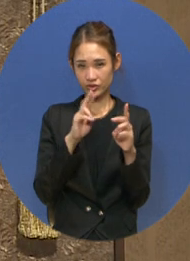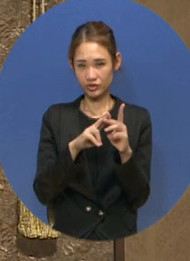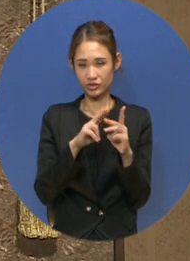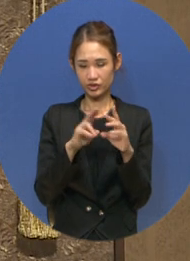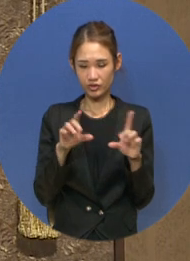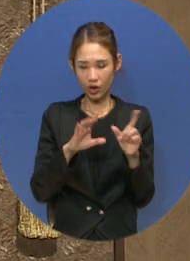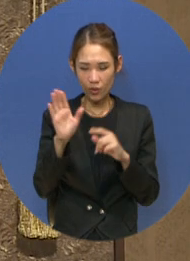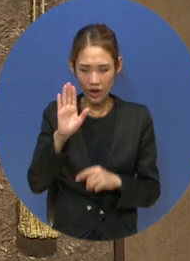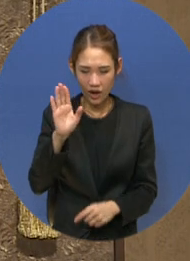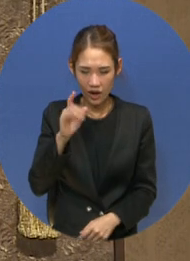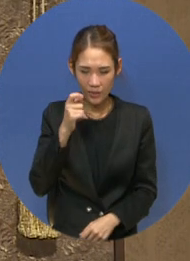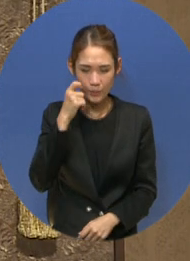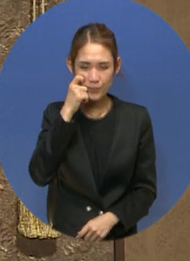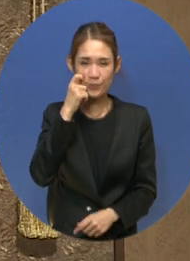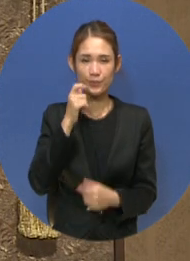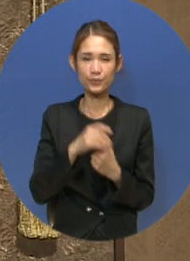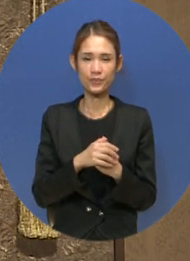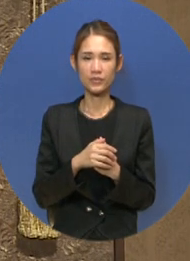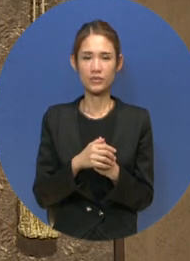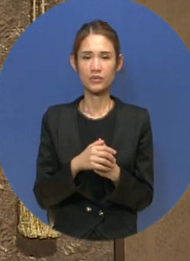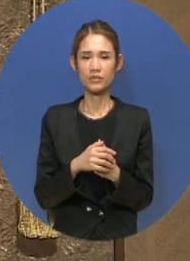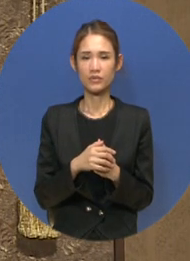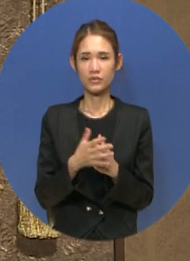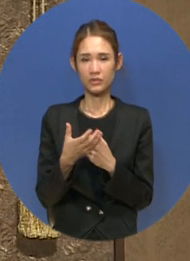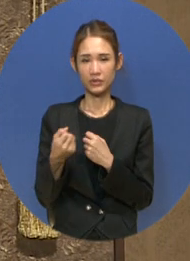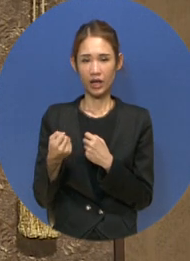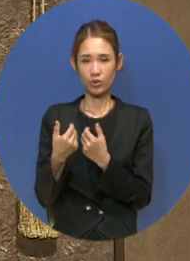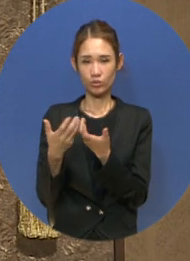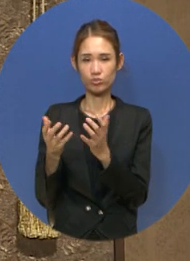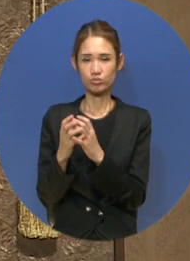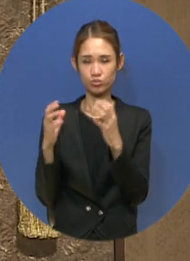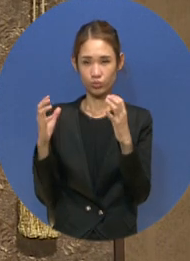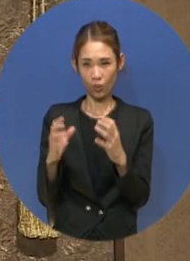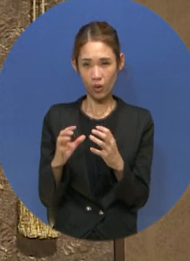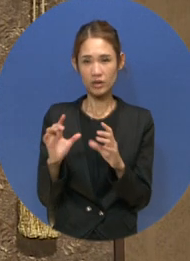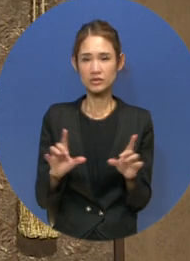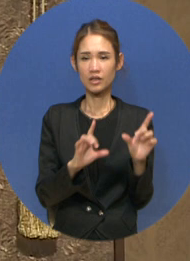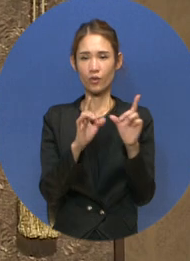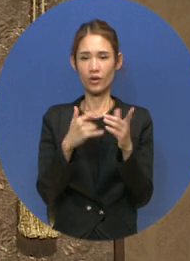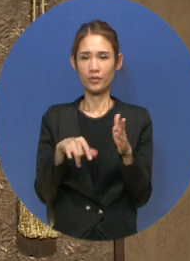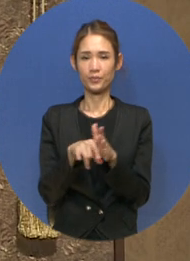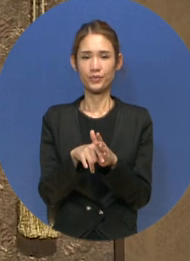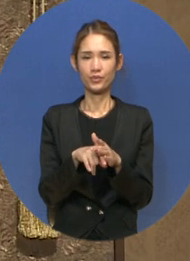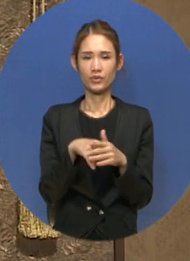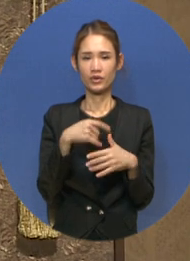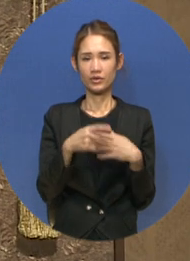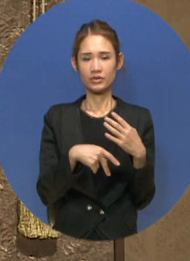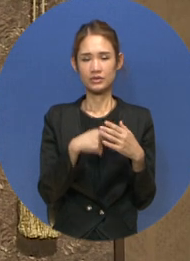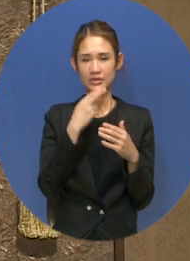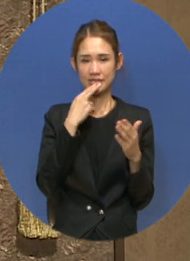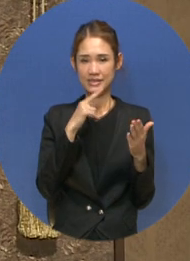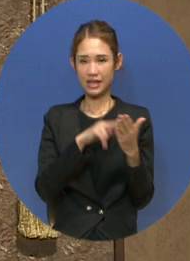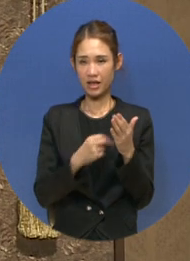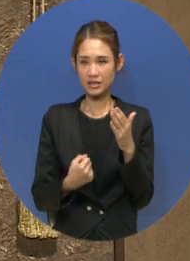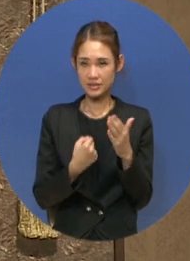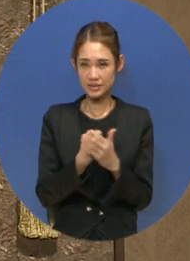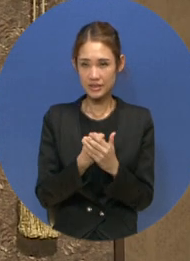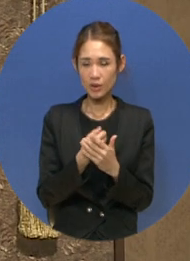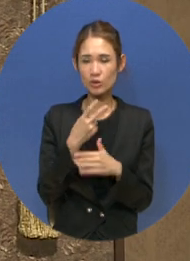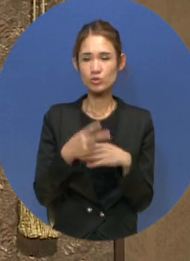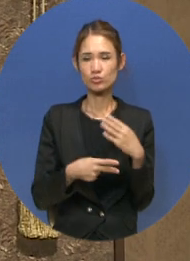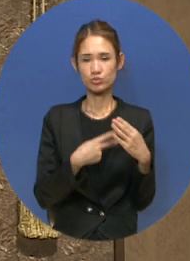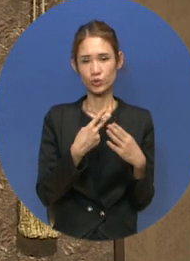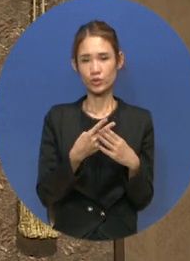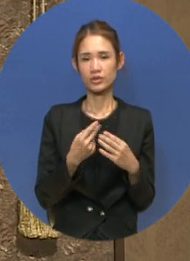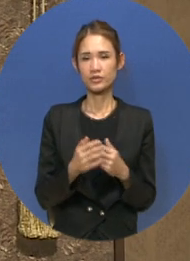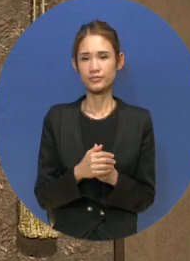주간보호센터에서의 생활이 어렵거든요. 그런 분들만 따로 모아서 함께 생활하도록 하는 프로그램이 이제 챌린지 2 프로그램이라고